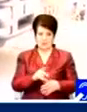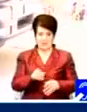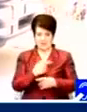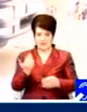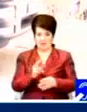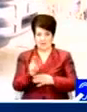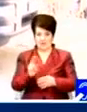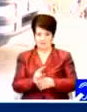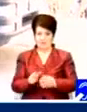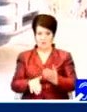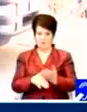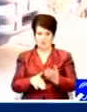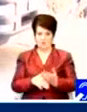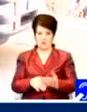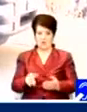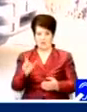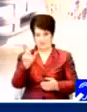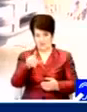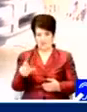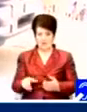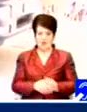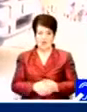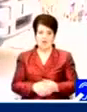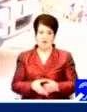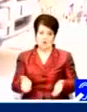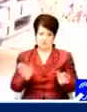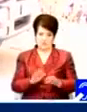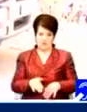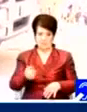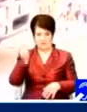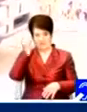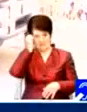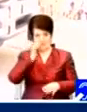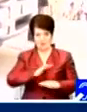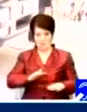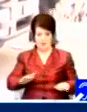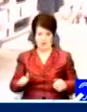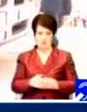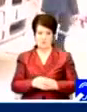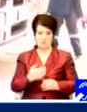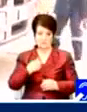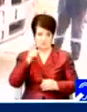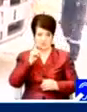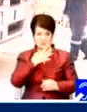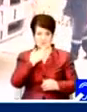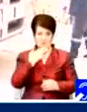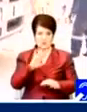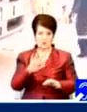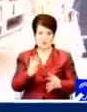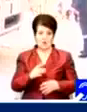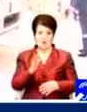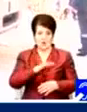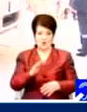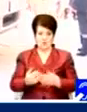la instituție cu ajutorul domnilor o să rămână în amprenta memoriei copilor și să știți că de multe ori însăși